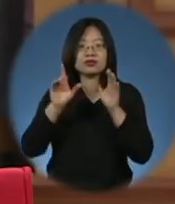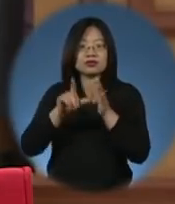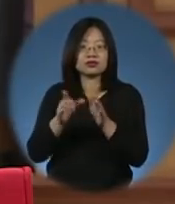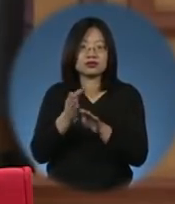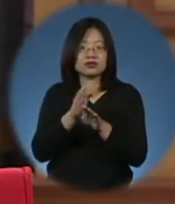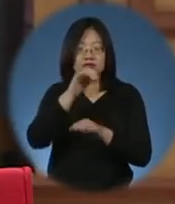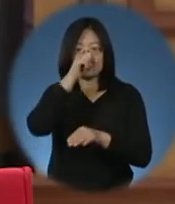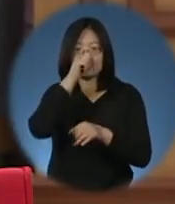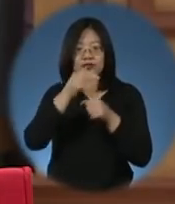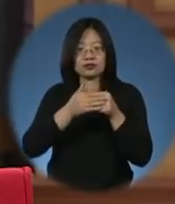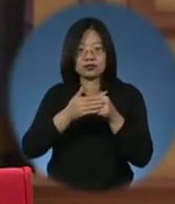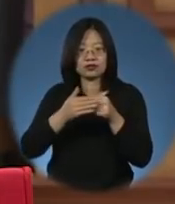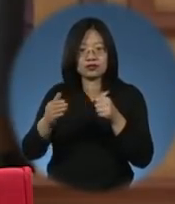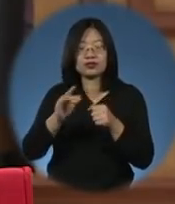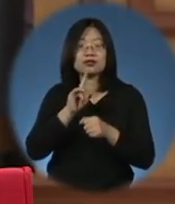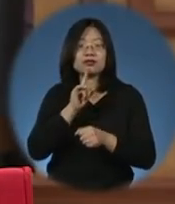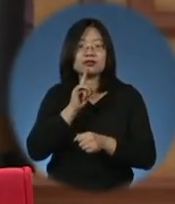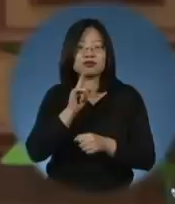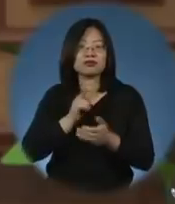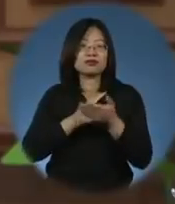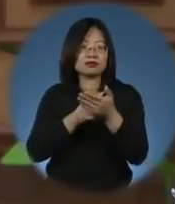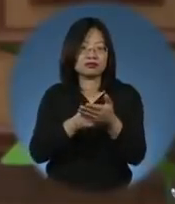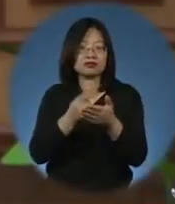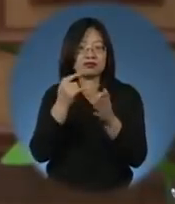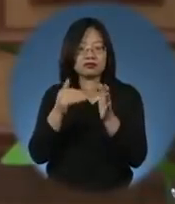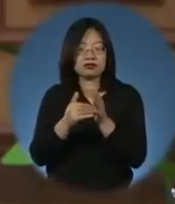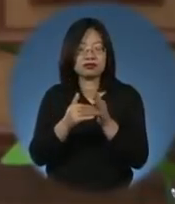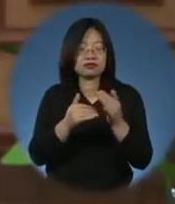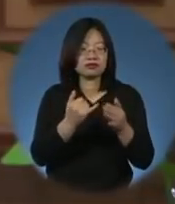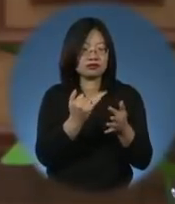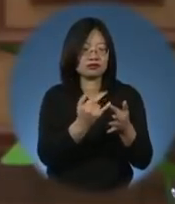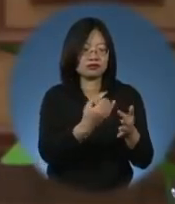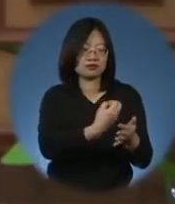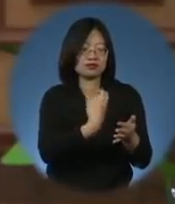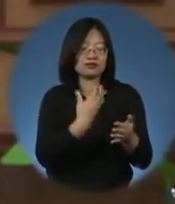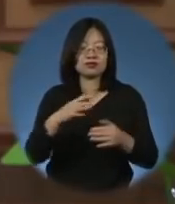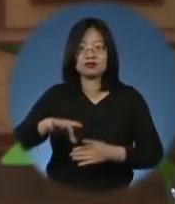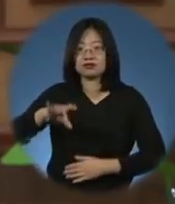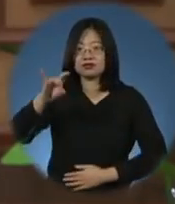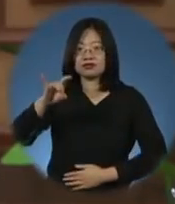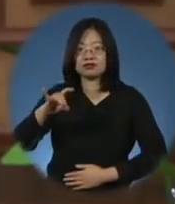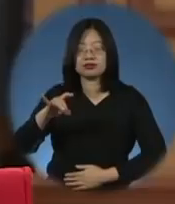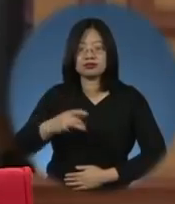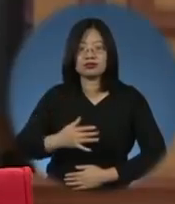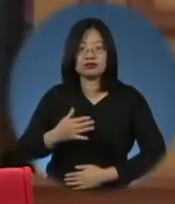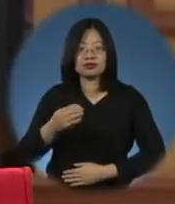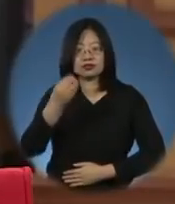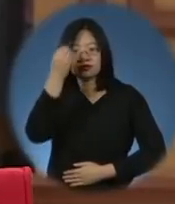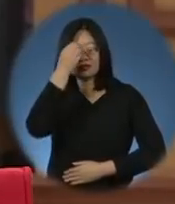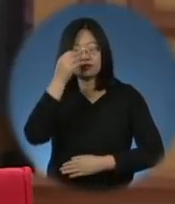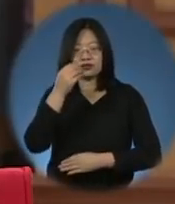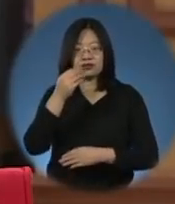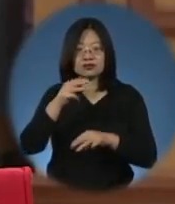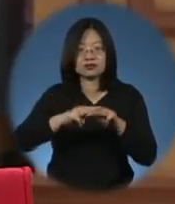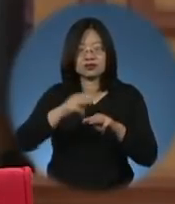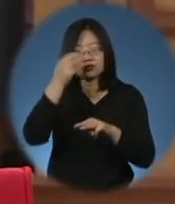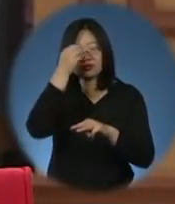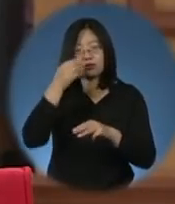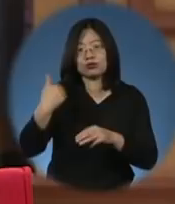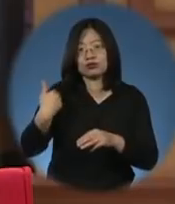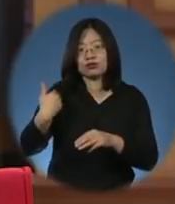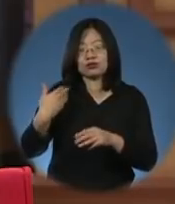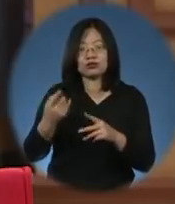이제 농고를 가자라는 얘기가 나왔던 겁니다. 그랬더니 아이가 뭐라고 그래요? 아이는 처음에는 농고가 뭔지 모르니까 모르죠.